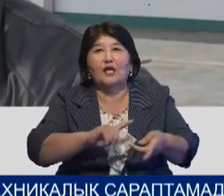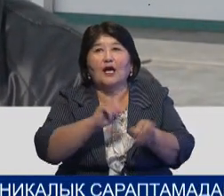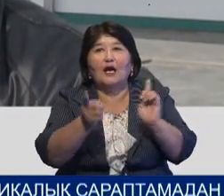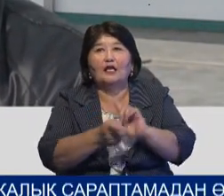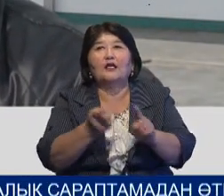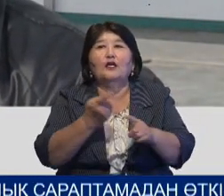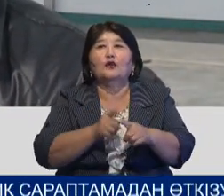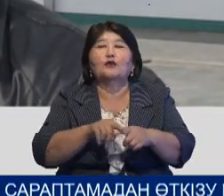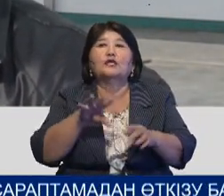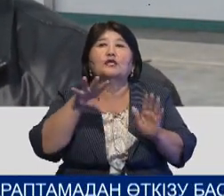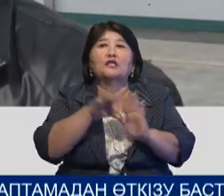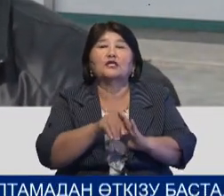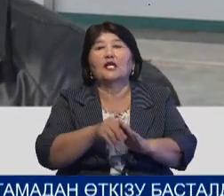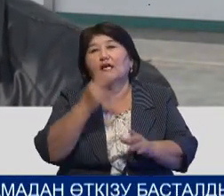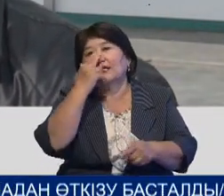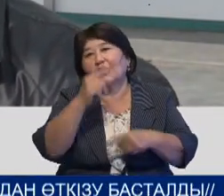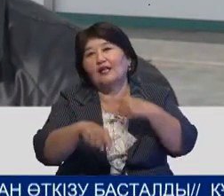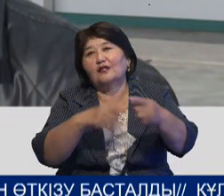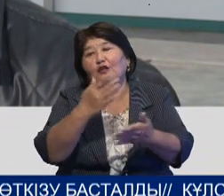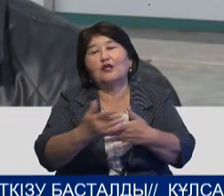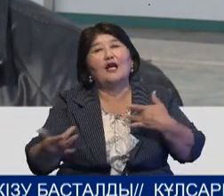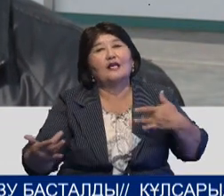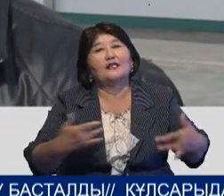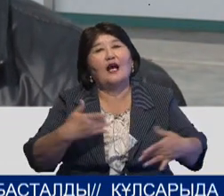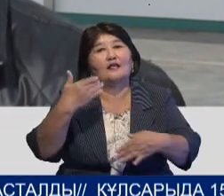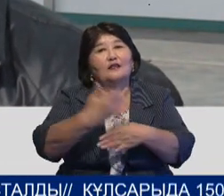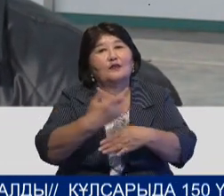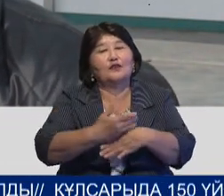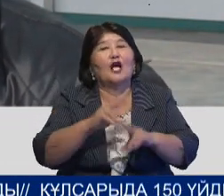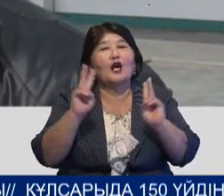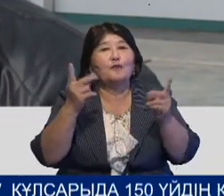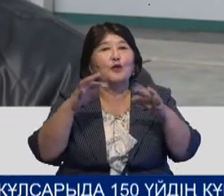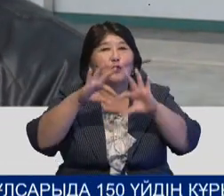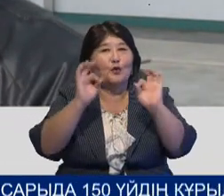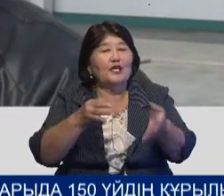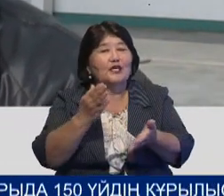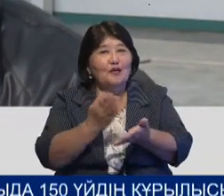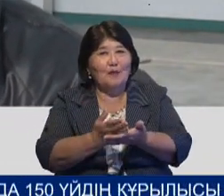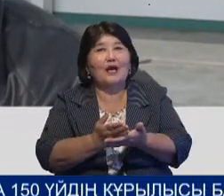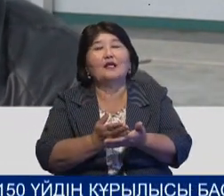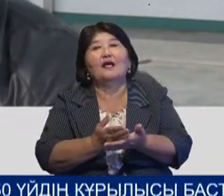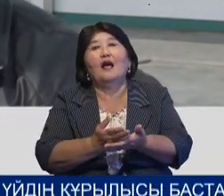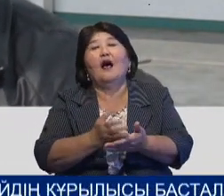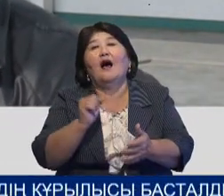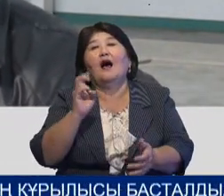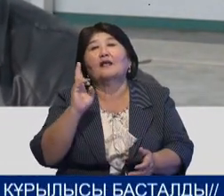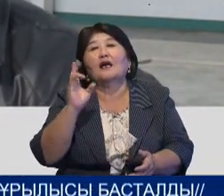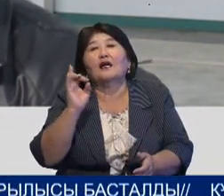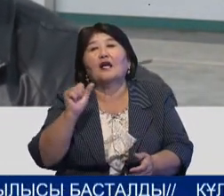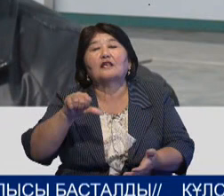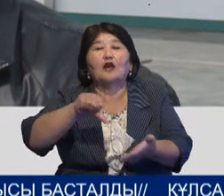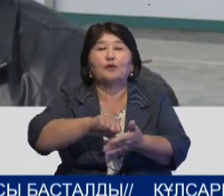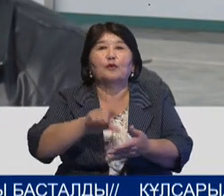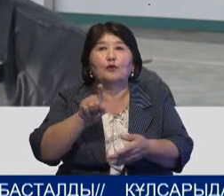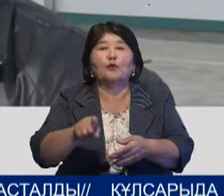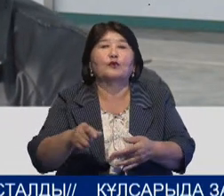ішінде енді салт-дәстүр де бар, театр өнері де бар, би өнері де бар. Анкарада болған соң осы біздің